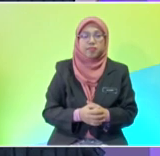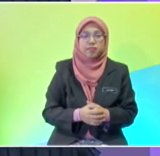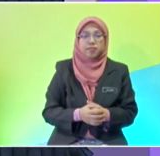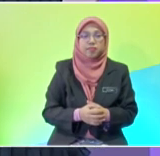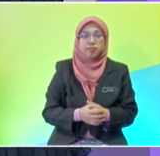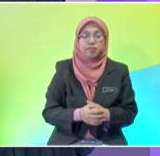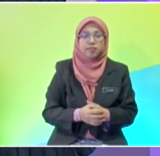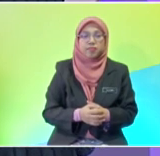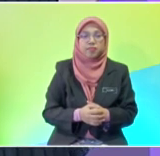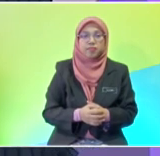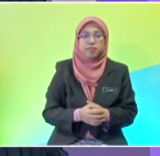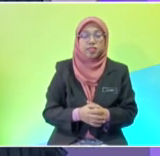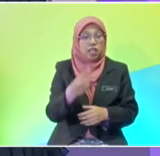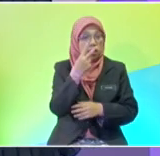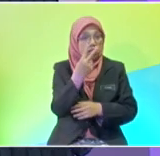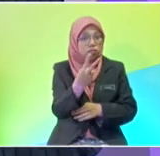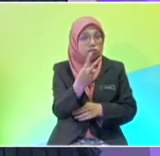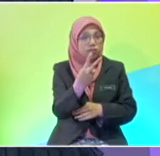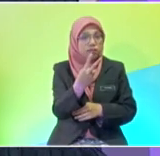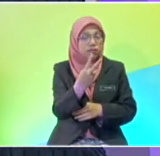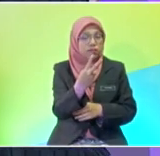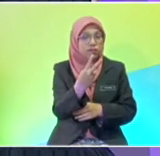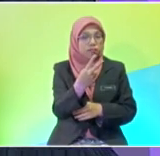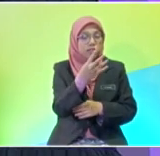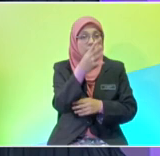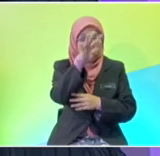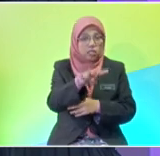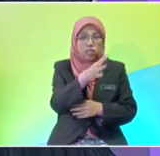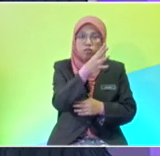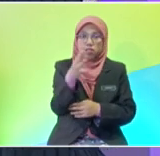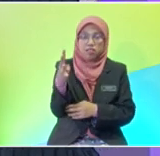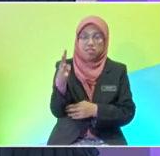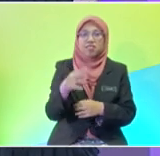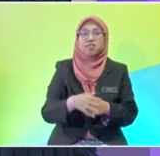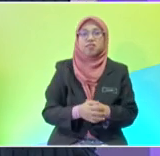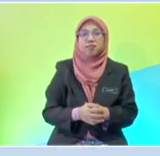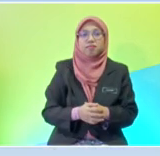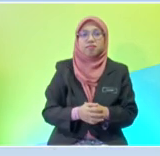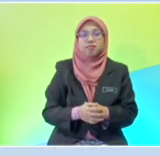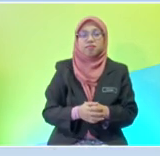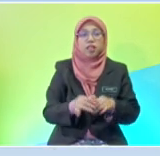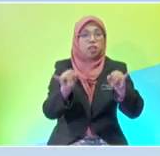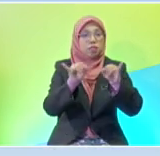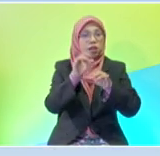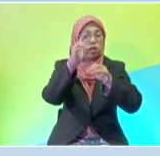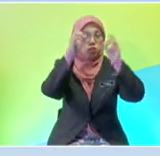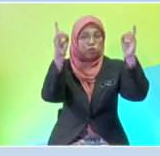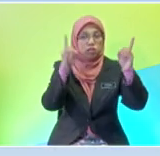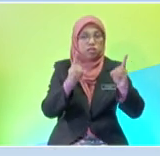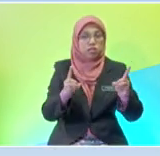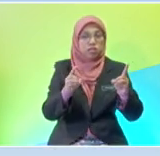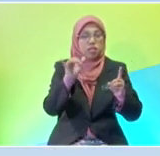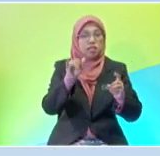baik ditengok raja yang ini berkaitan dengan imbangan dugem yang disediakan